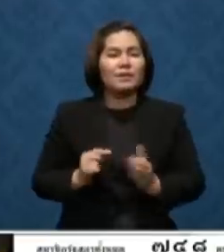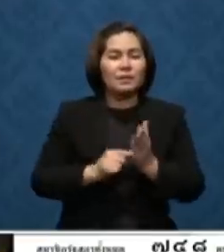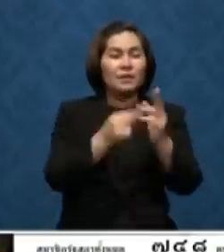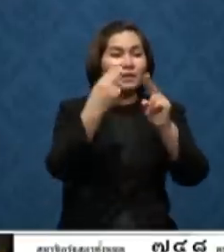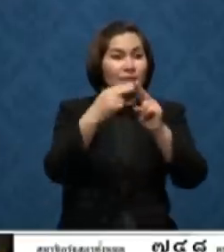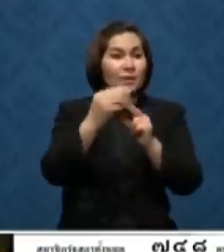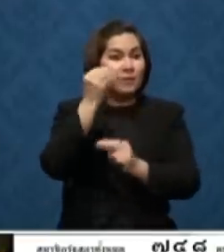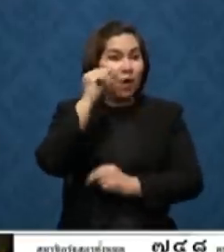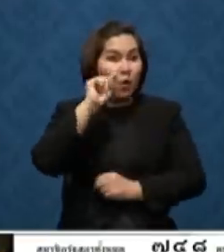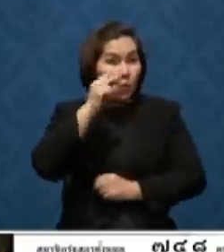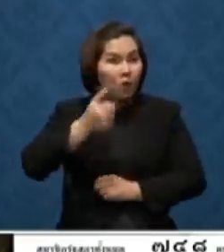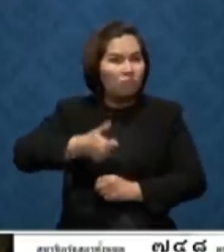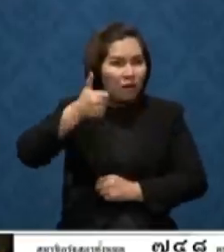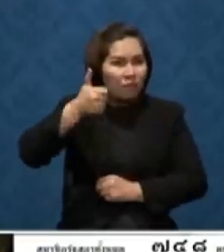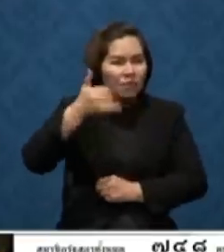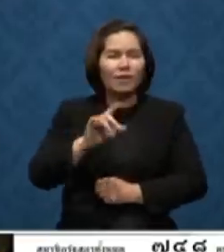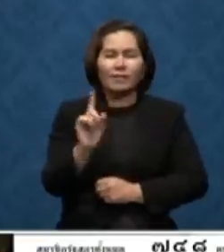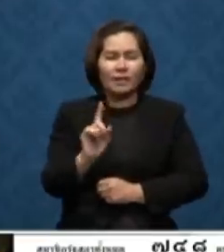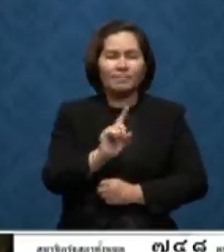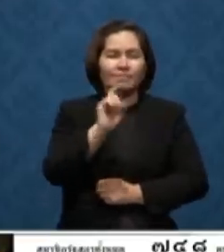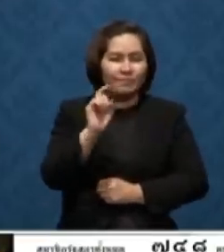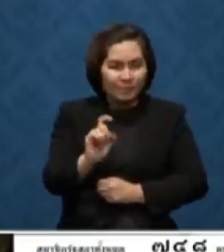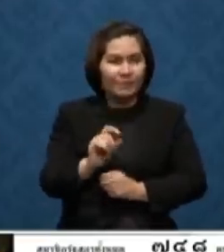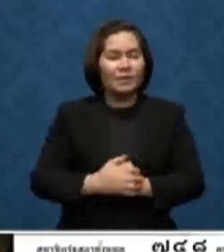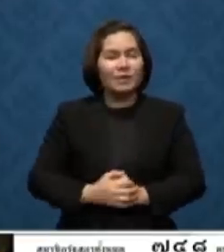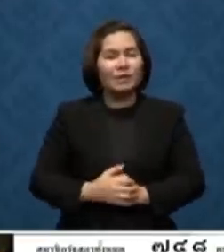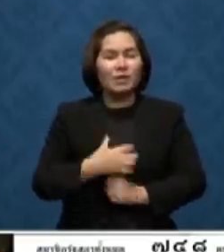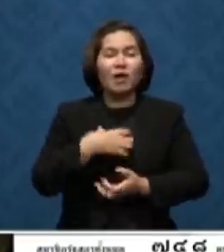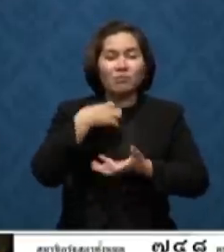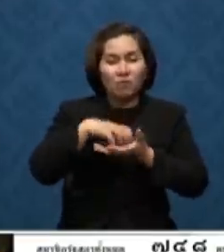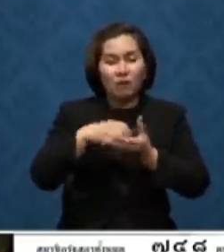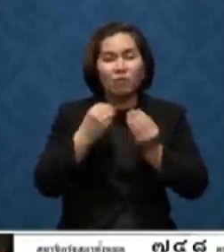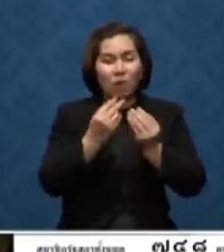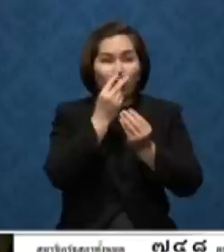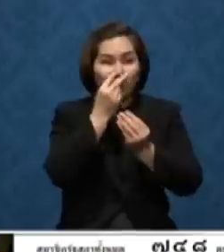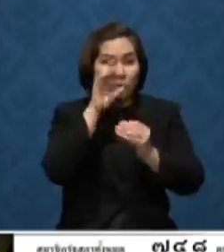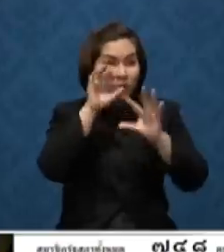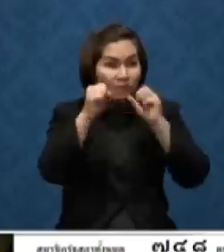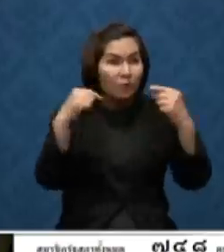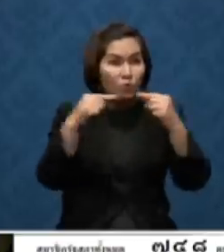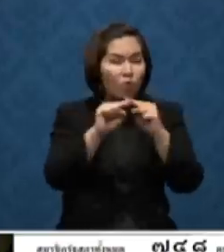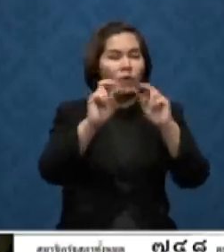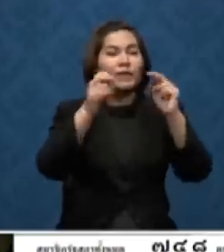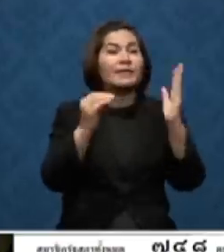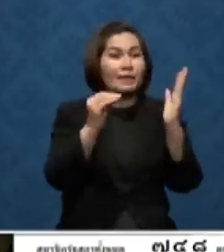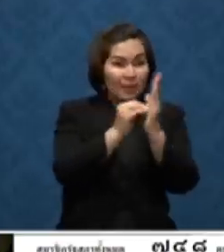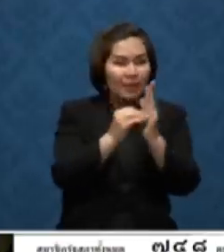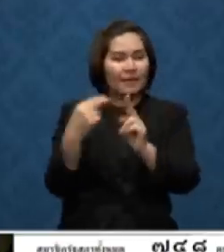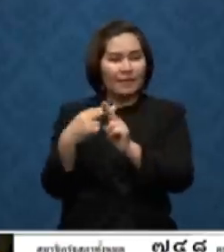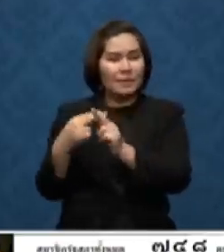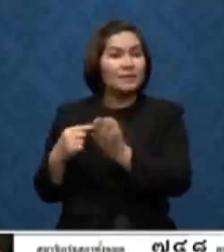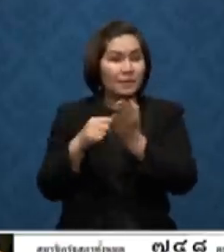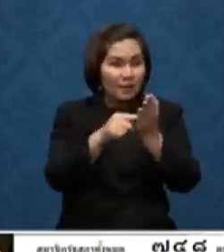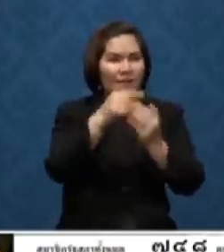ท้าอีกครั้งหนึ่งได้หรือไม่ผมอยากจะกราบเรียนครับถ้าเราดูถ้อยคำติกับการเสนอชื่อเนี่ย